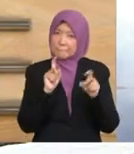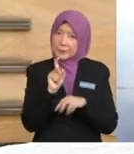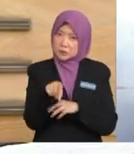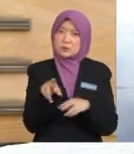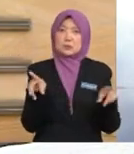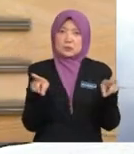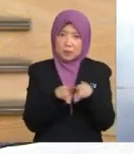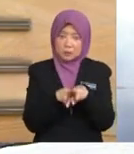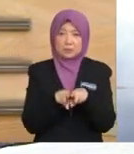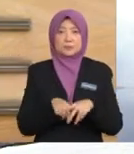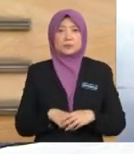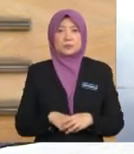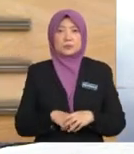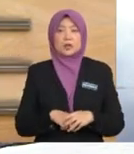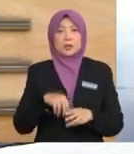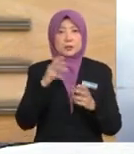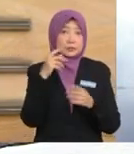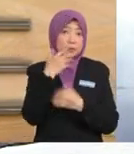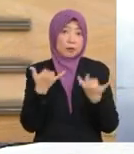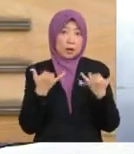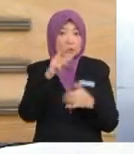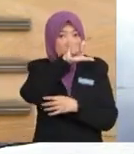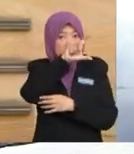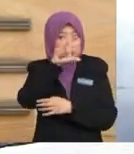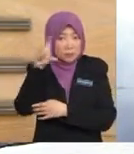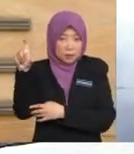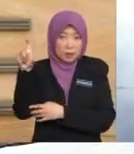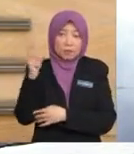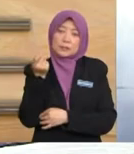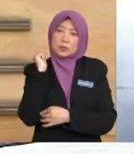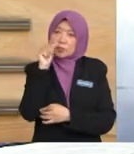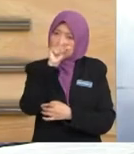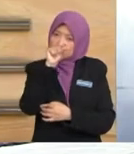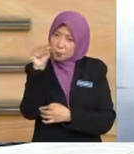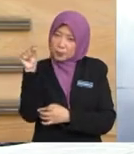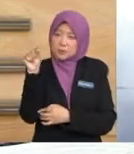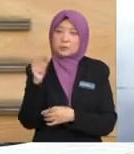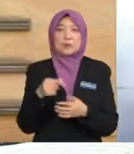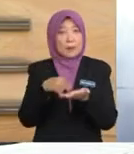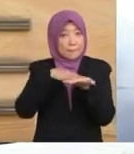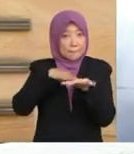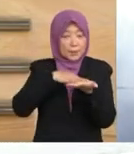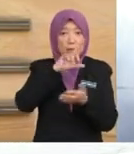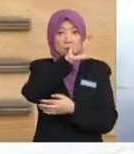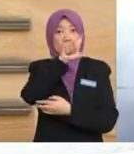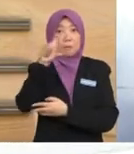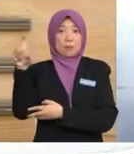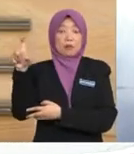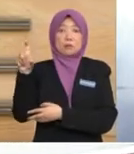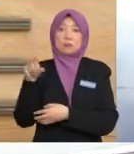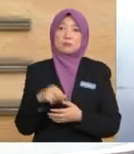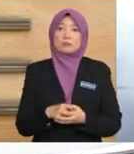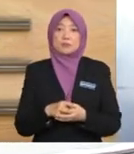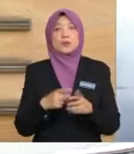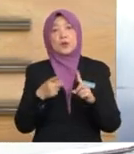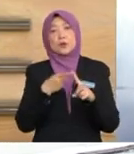kena tebal sedikit. Tebalkan lagi. Kita makan kek kan tebal dia punya krim kan? Okey. Okey, kita buat tebal sama daripada